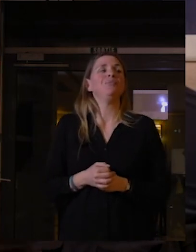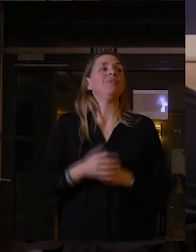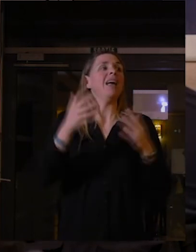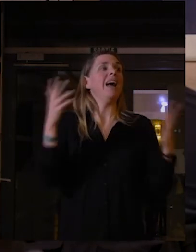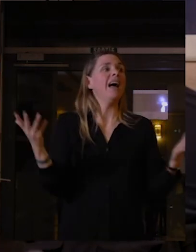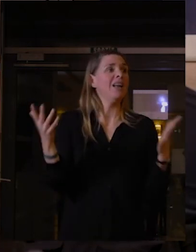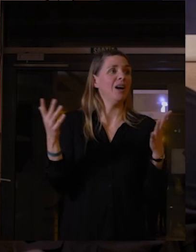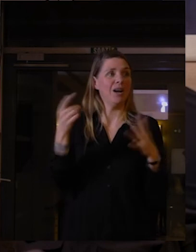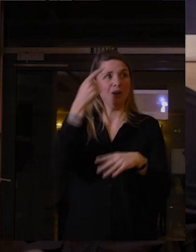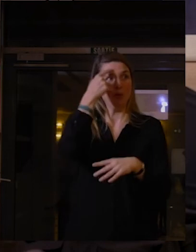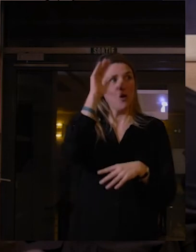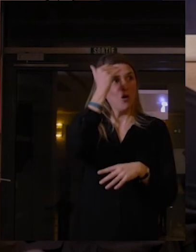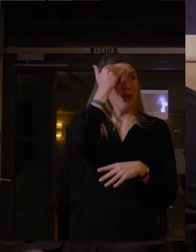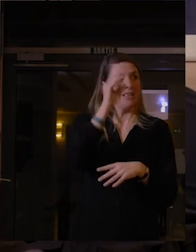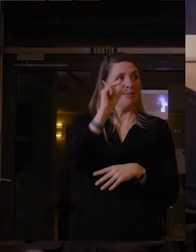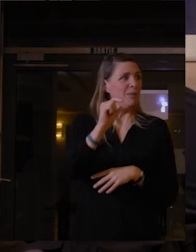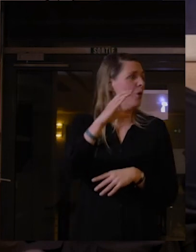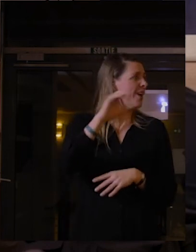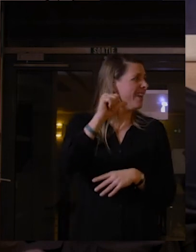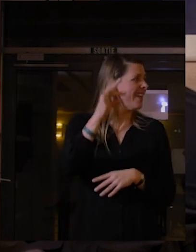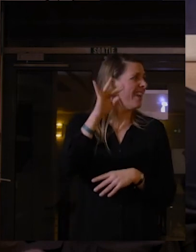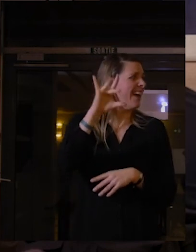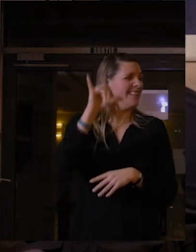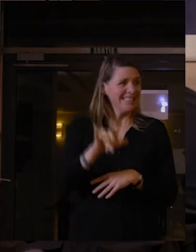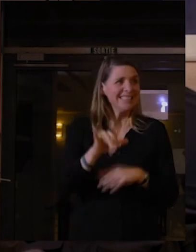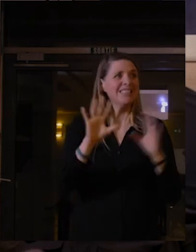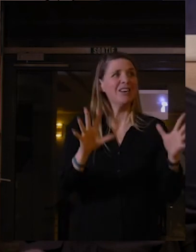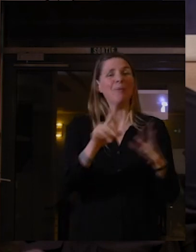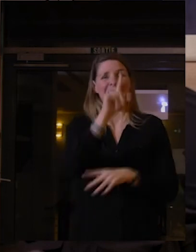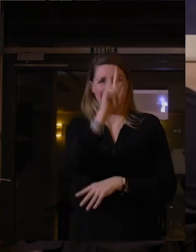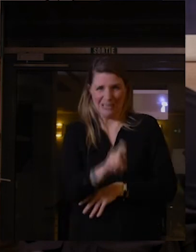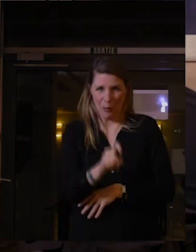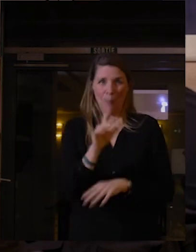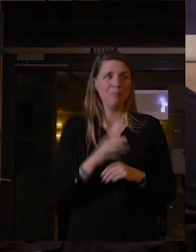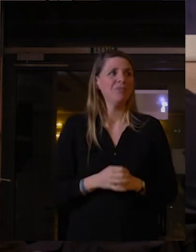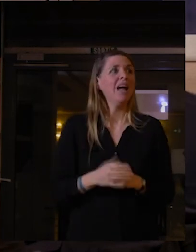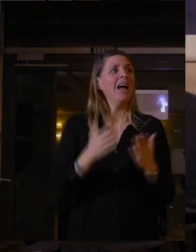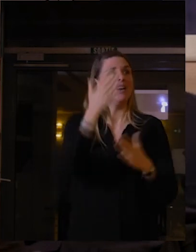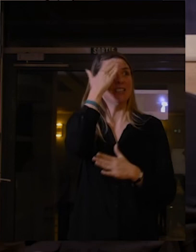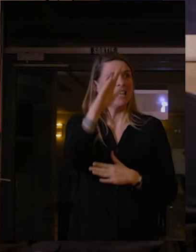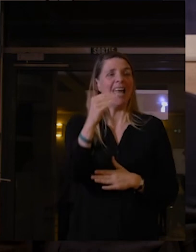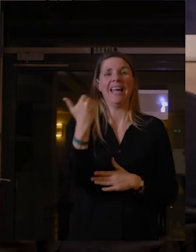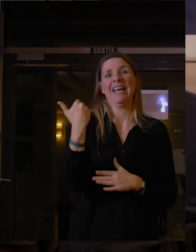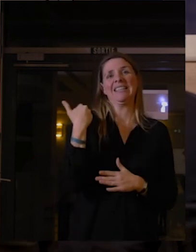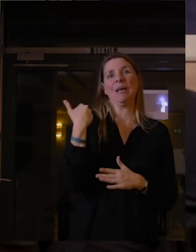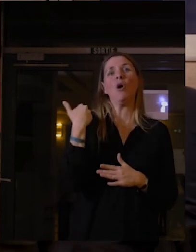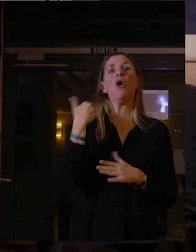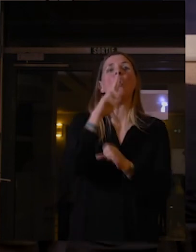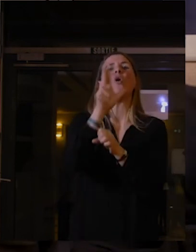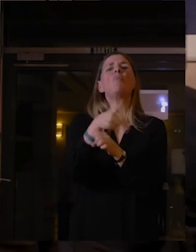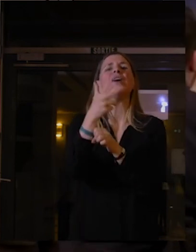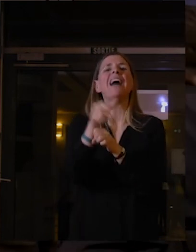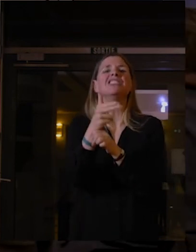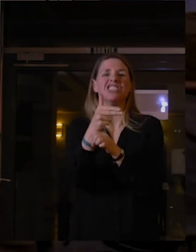Alors, pour connaître un peu Cathy, je voudrais lui poser une question. Je sais que récemment, grâce au reportage,